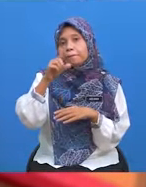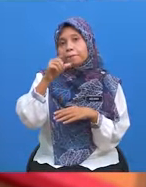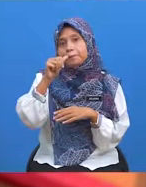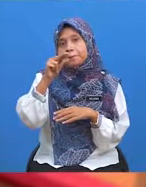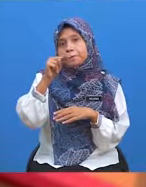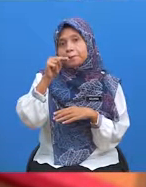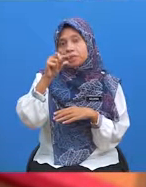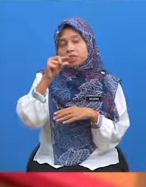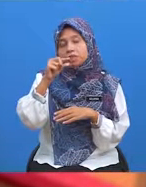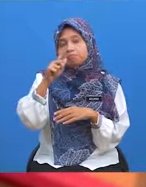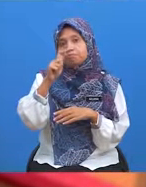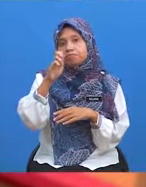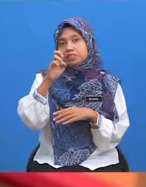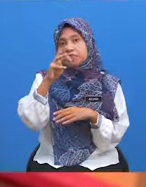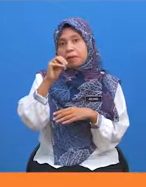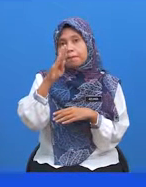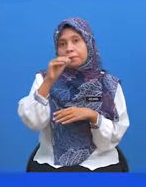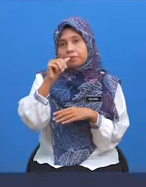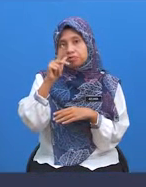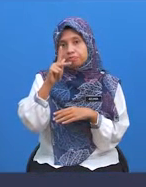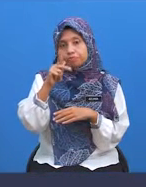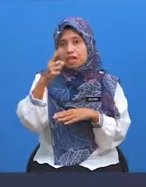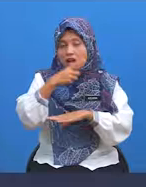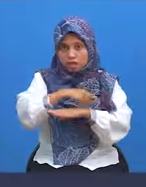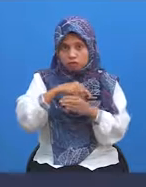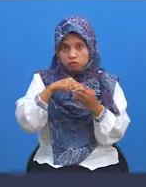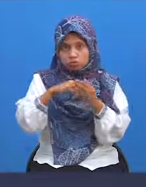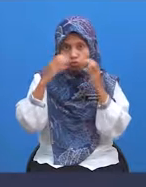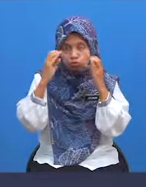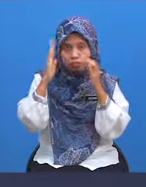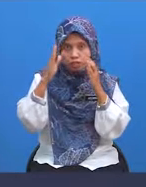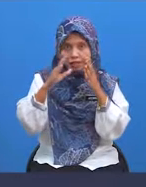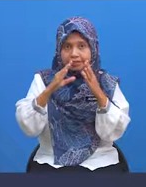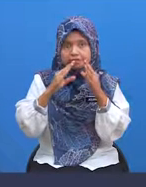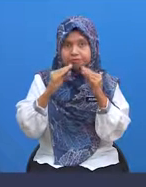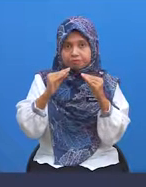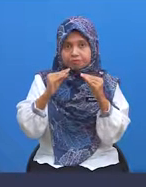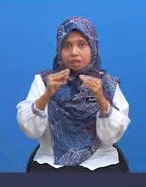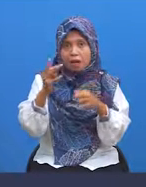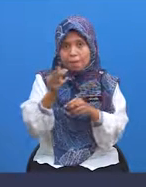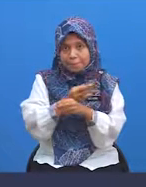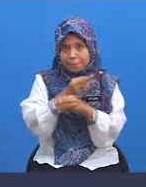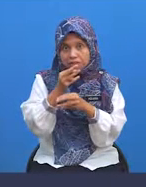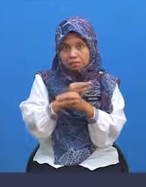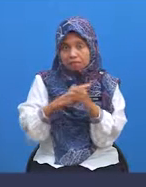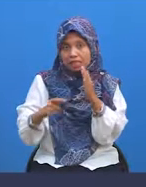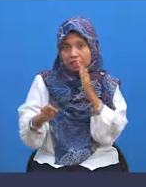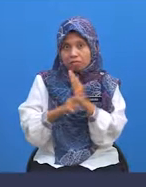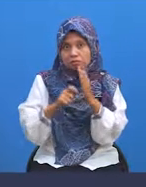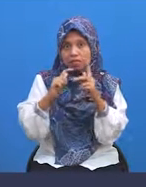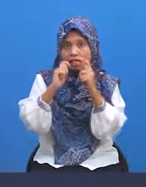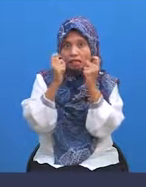Pada hari ini, cikgu akan mengajar matematik tambahan tingkatan 5 bagi bab